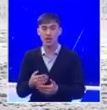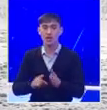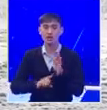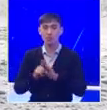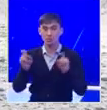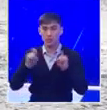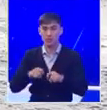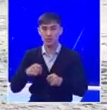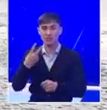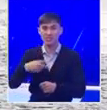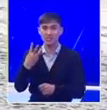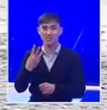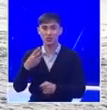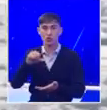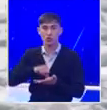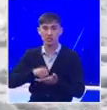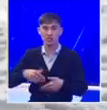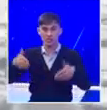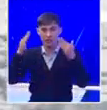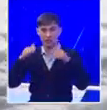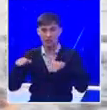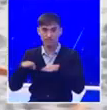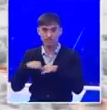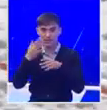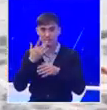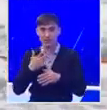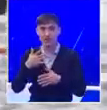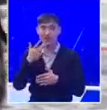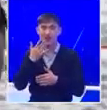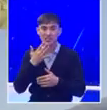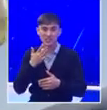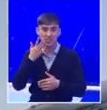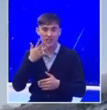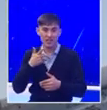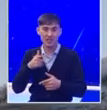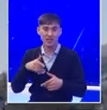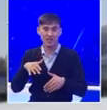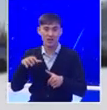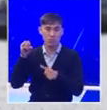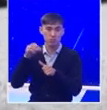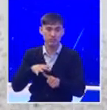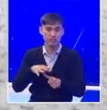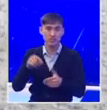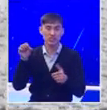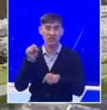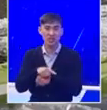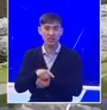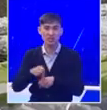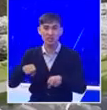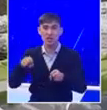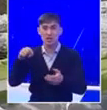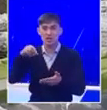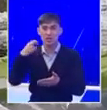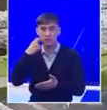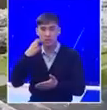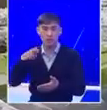прибыла 23 участника в небе одновременно парили по нескольку разноцветных крыльев задача приземление на ноги на специальную мишень у